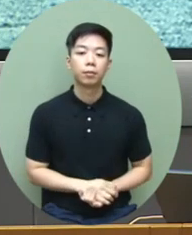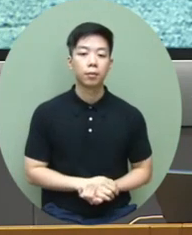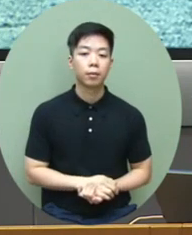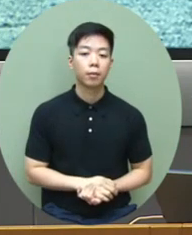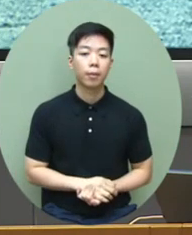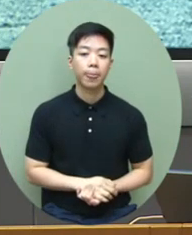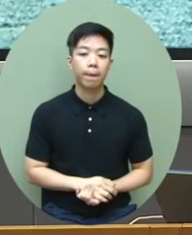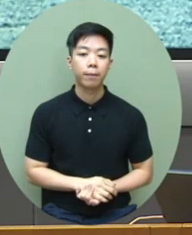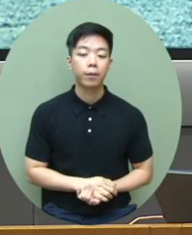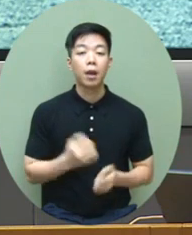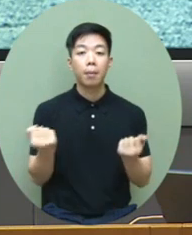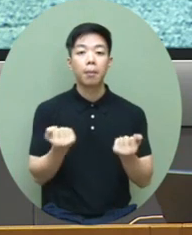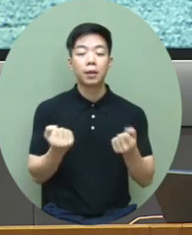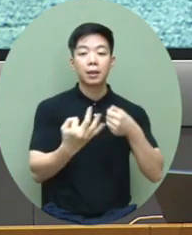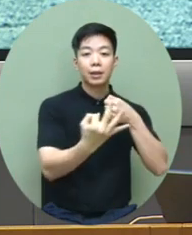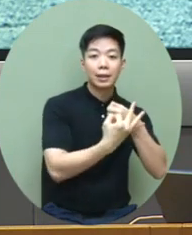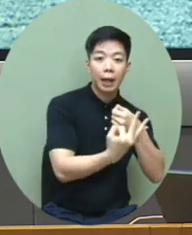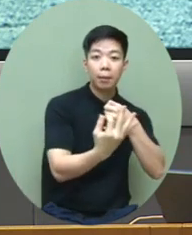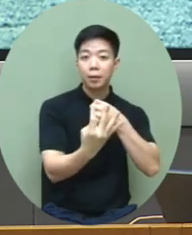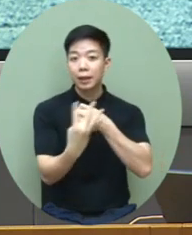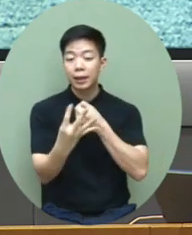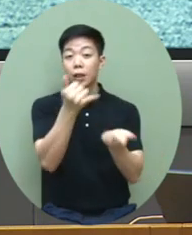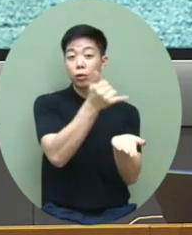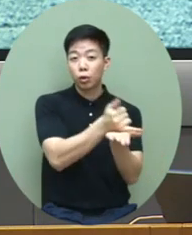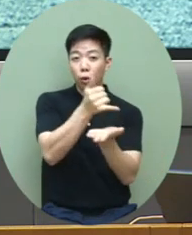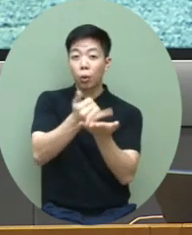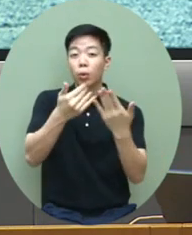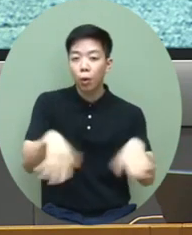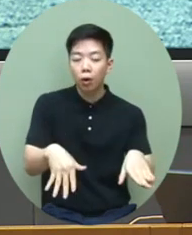校巴第3號、第4號嘅學生就暫時要